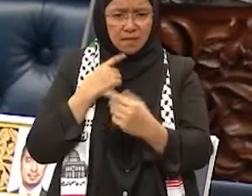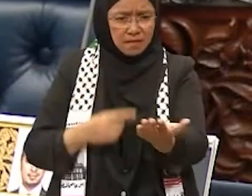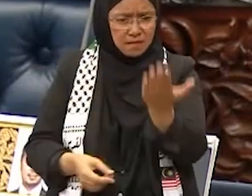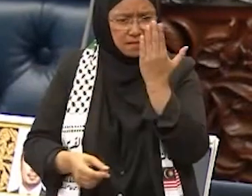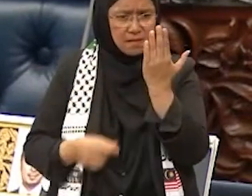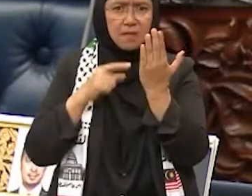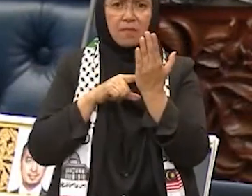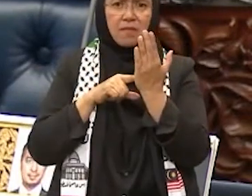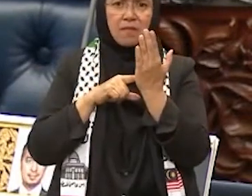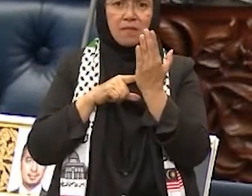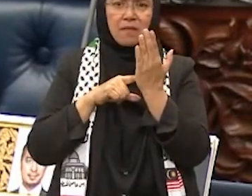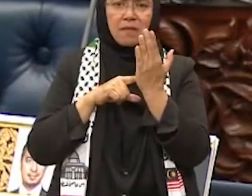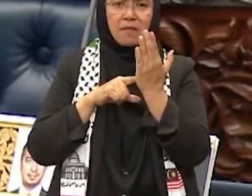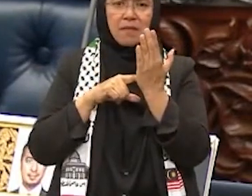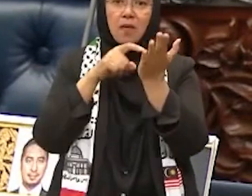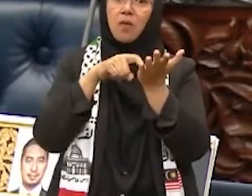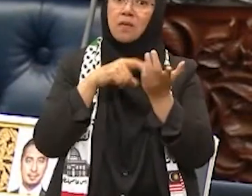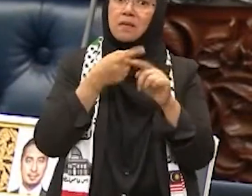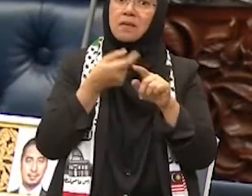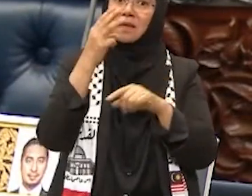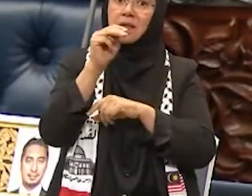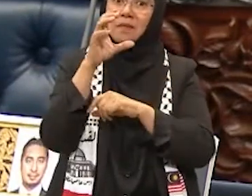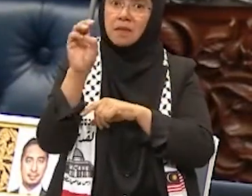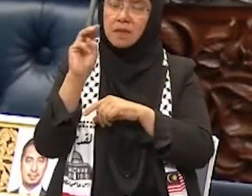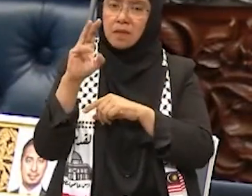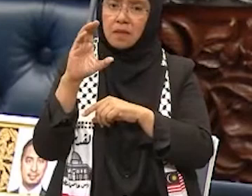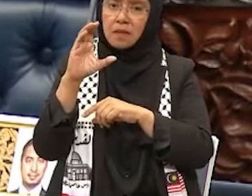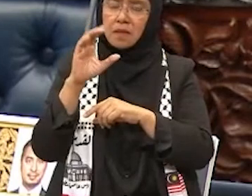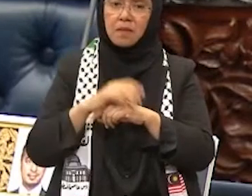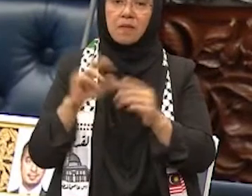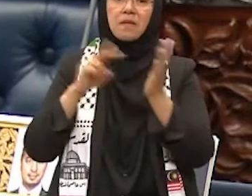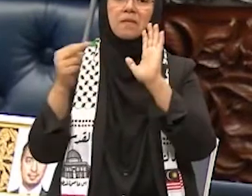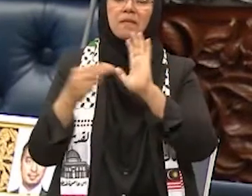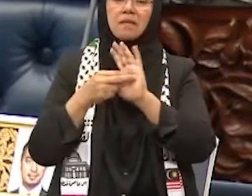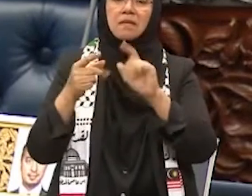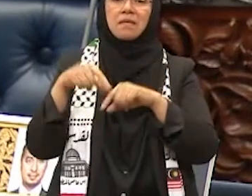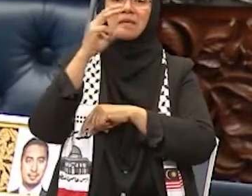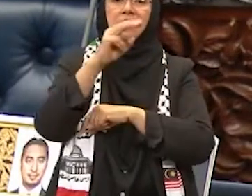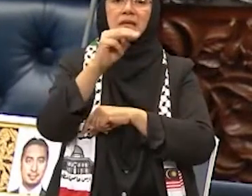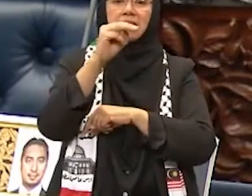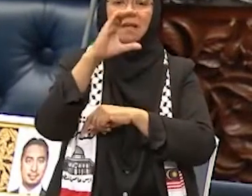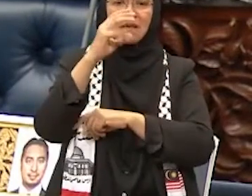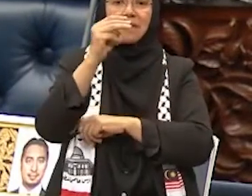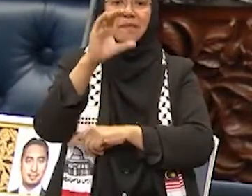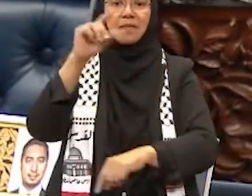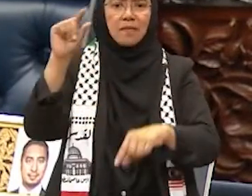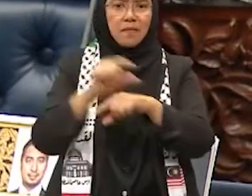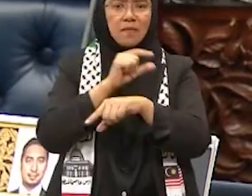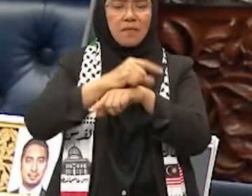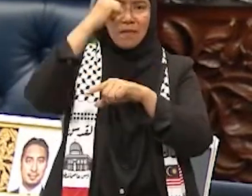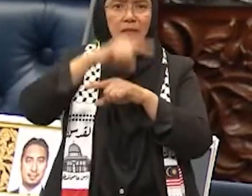itu merupakan satu bukti bahawa mcmc telah digunakan untuk kepentingan-kepentingan Parti Parti yang ada di